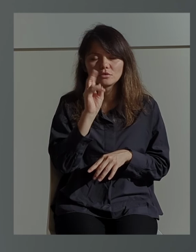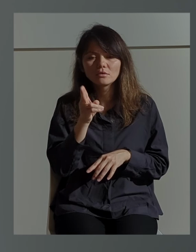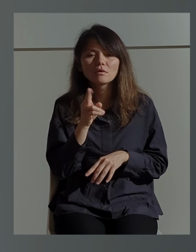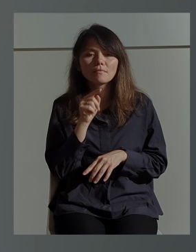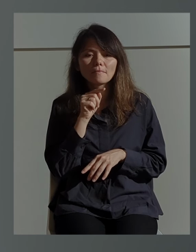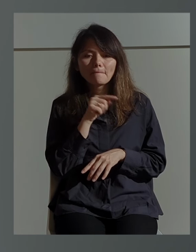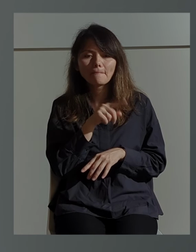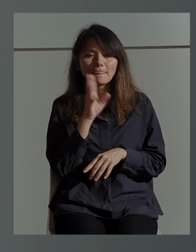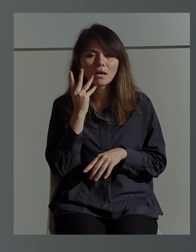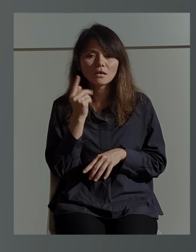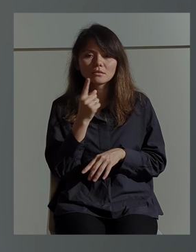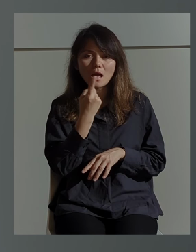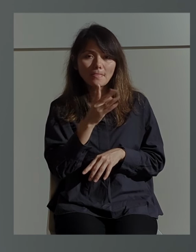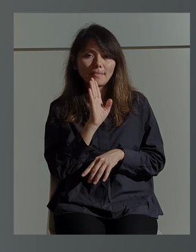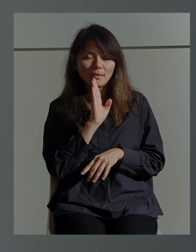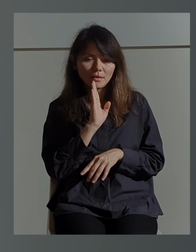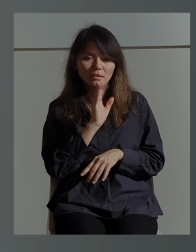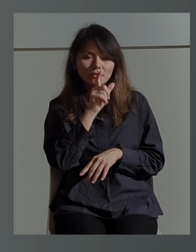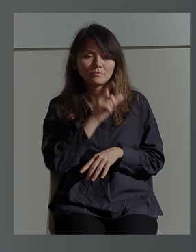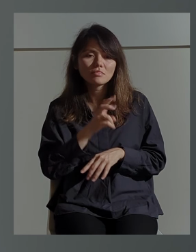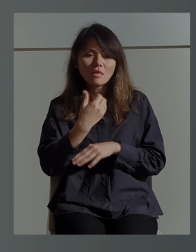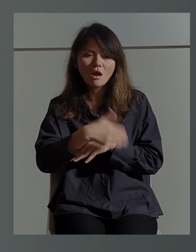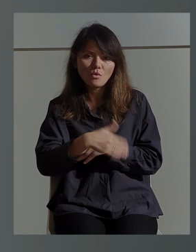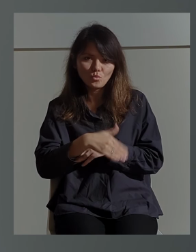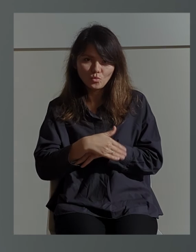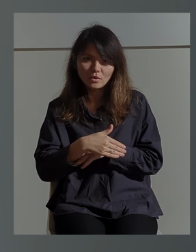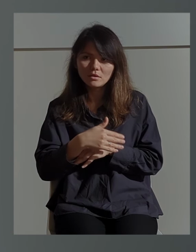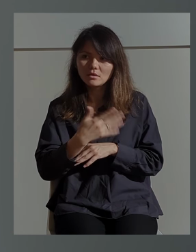одна дама у